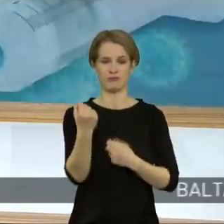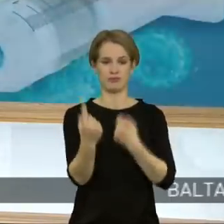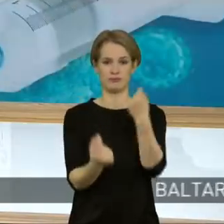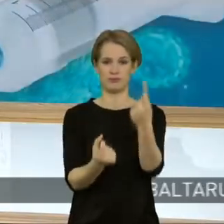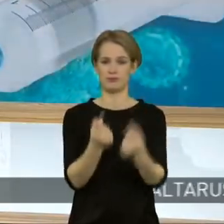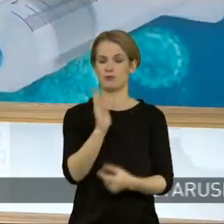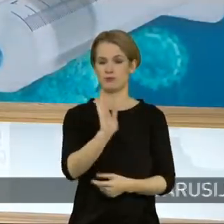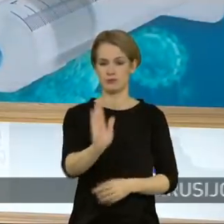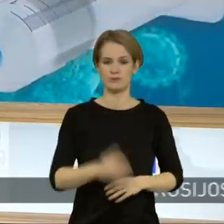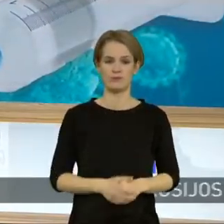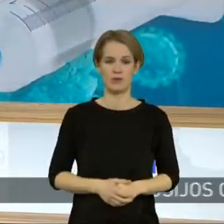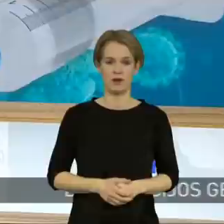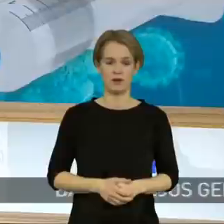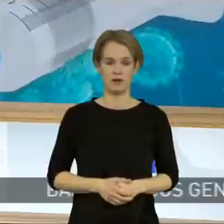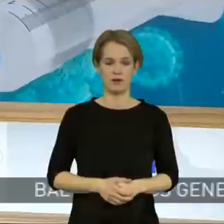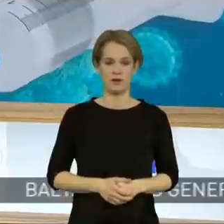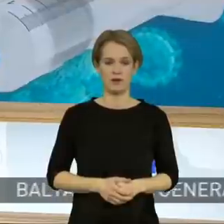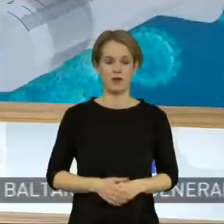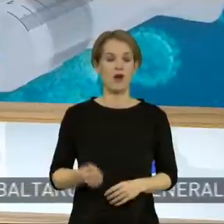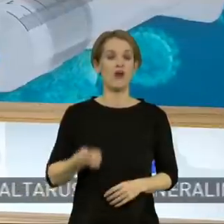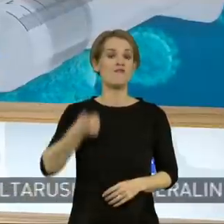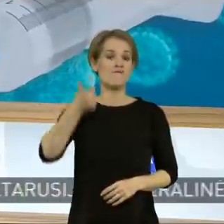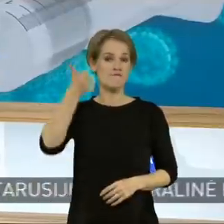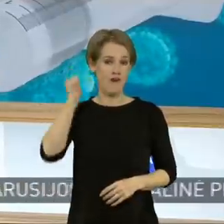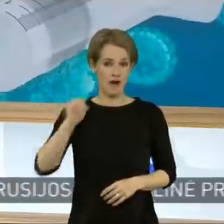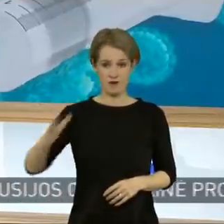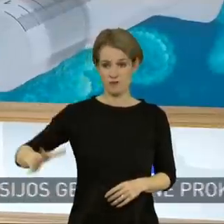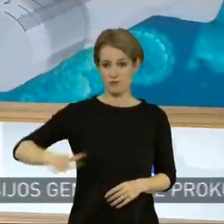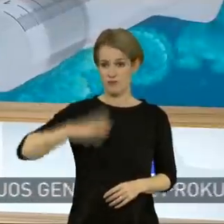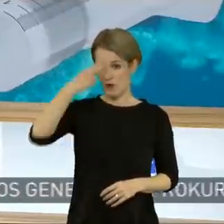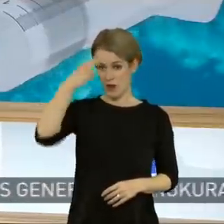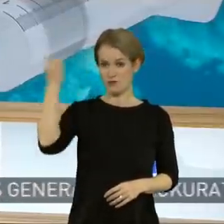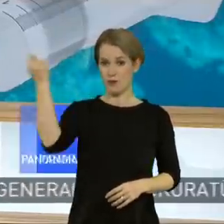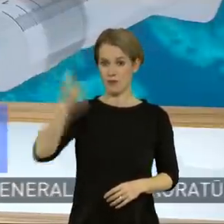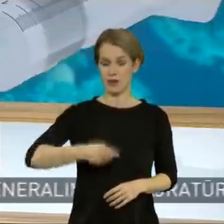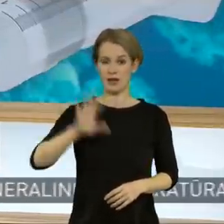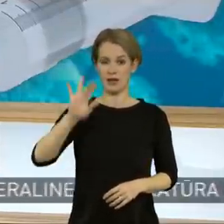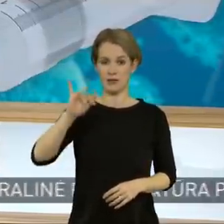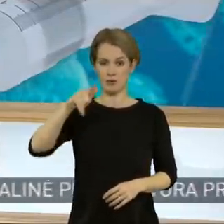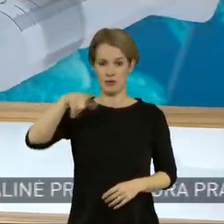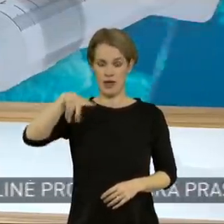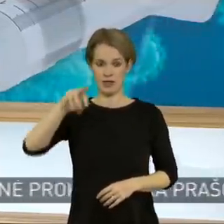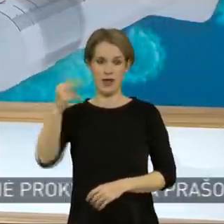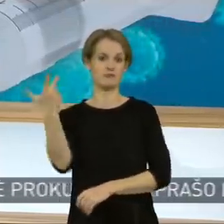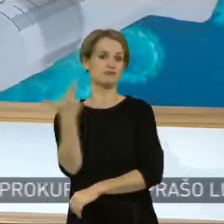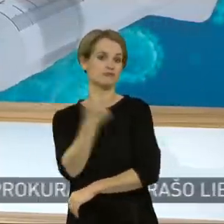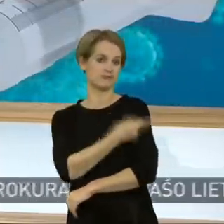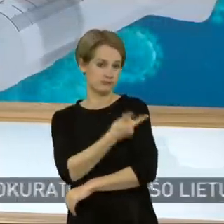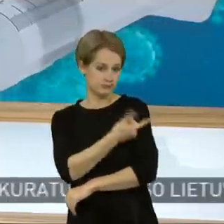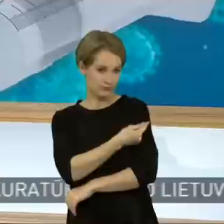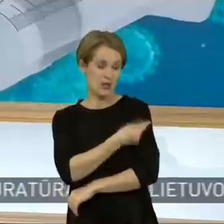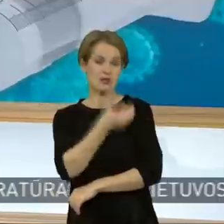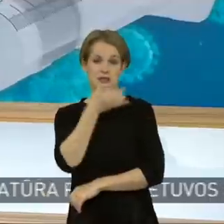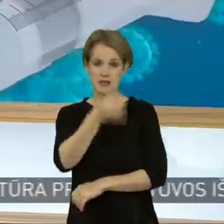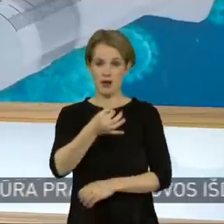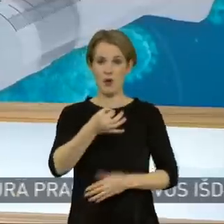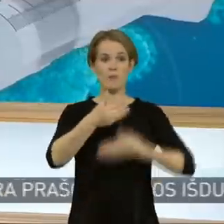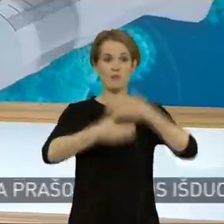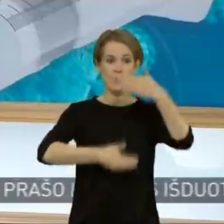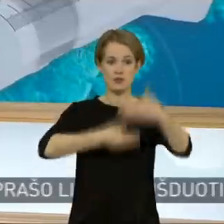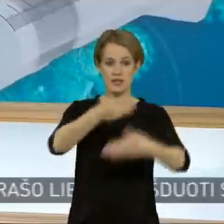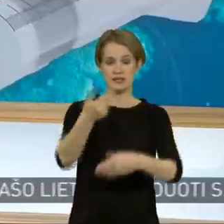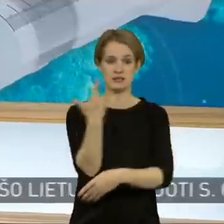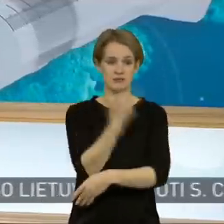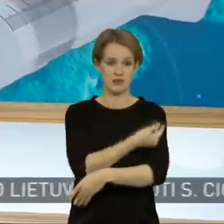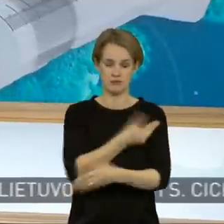Vakar pasiskiepijusi kadenciją baigusi prezidentė Dalia Grybauskaitė skiepijimo procesą vadina chaotišku. Anot jos blogai,